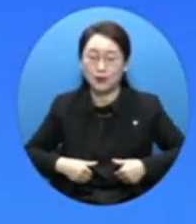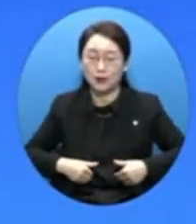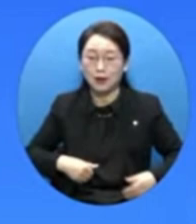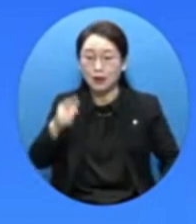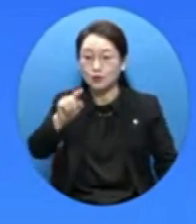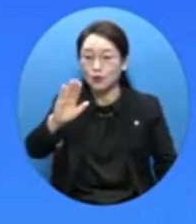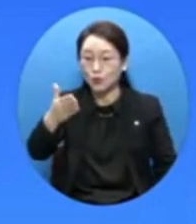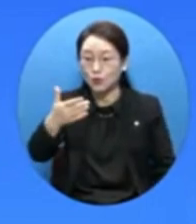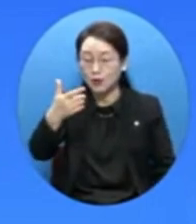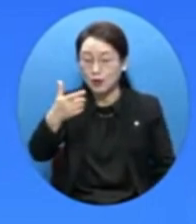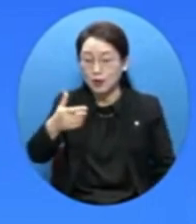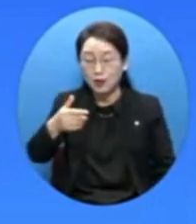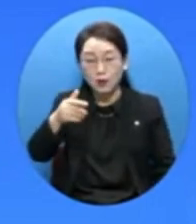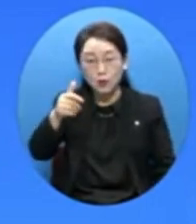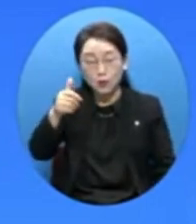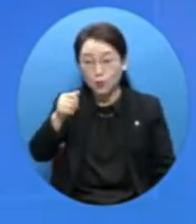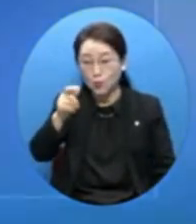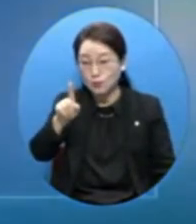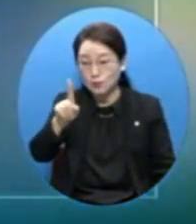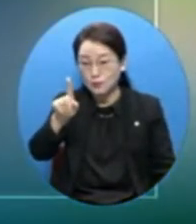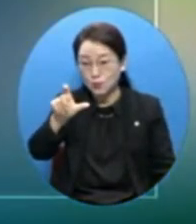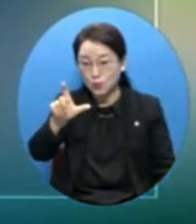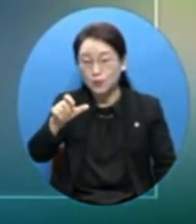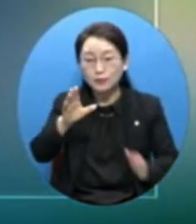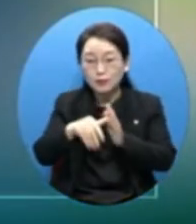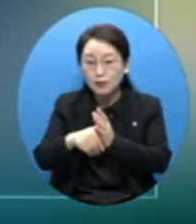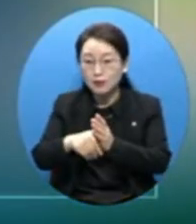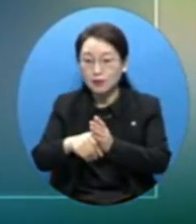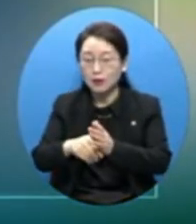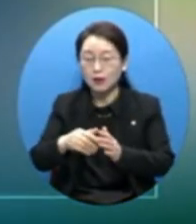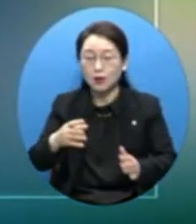일어났는데 그때 캐나다에서 사역하던 하디 선교사님이